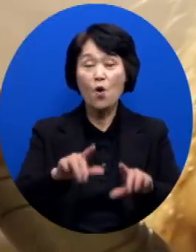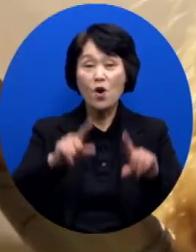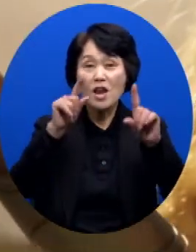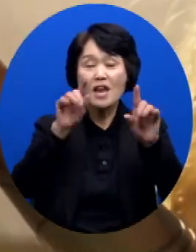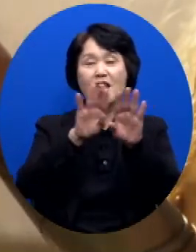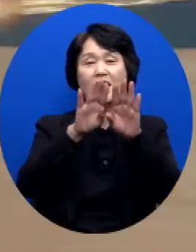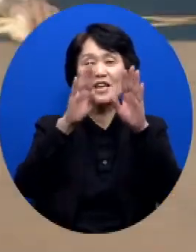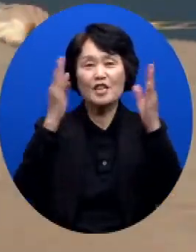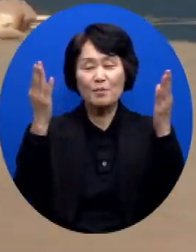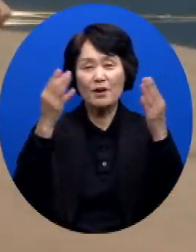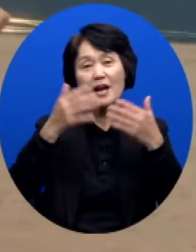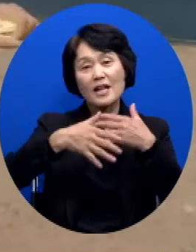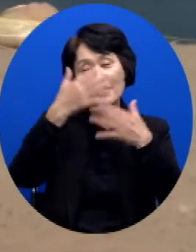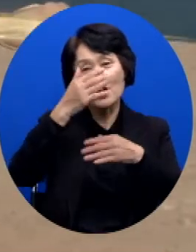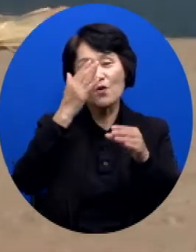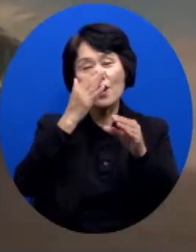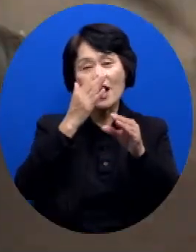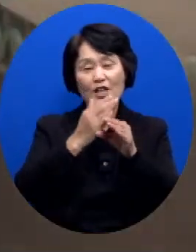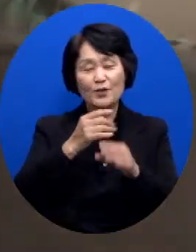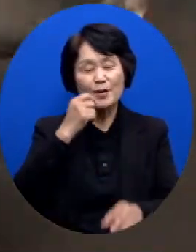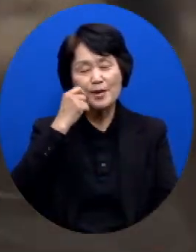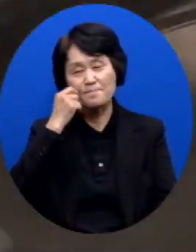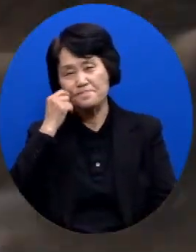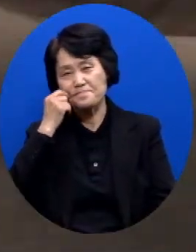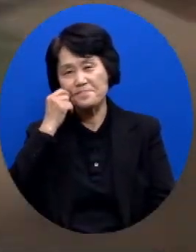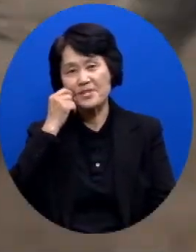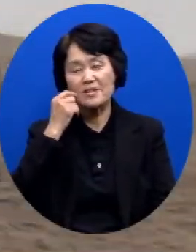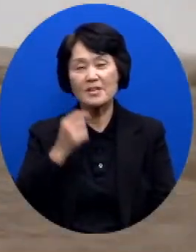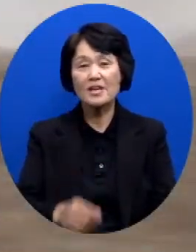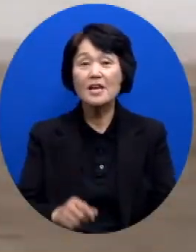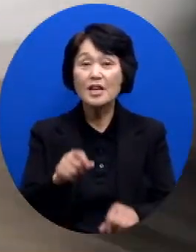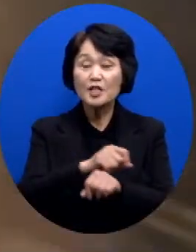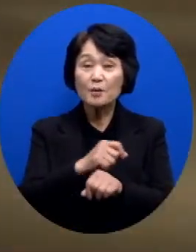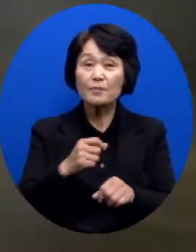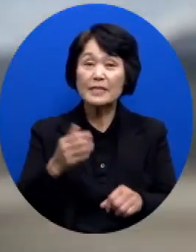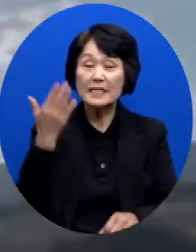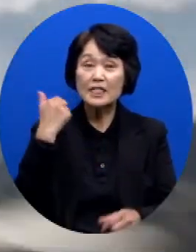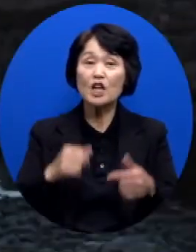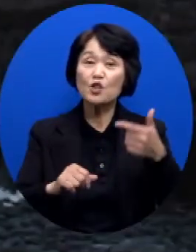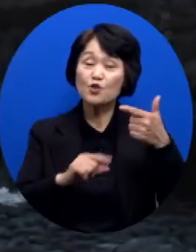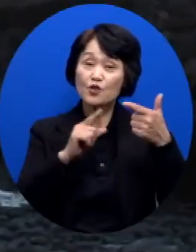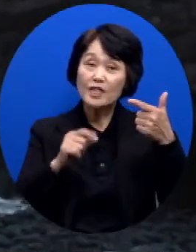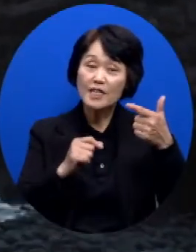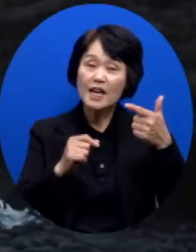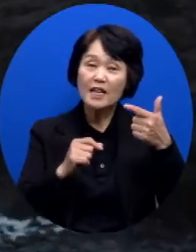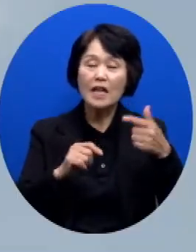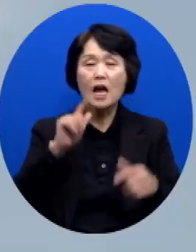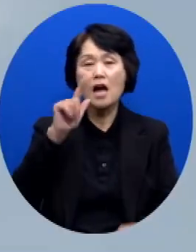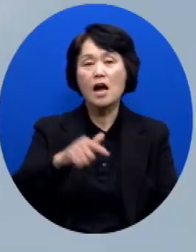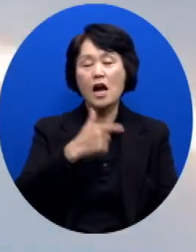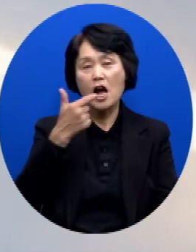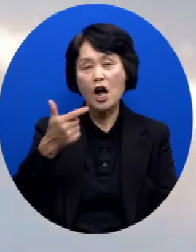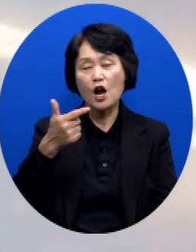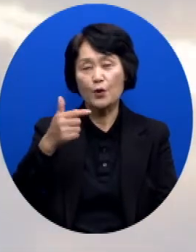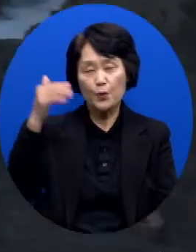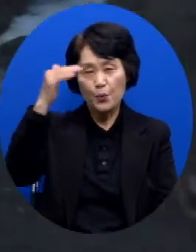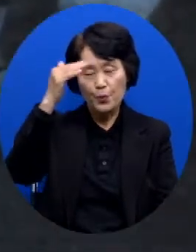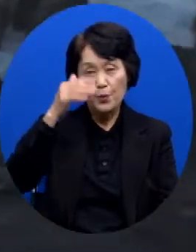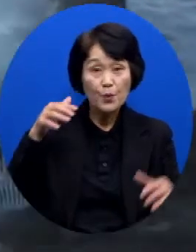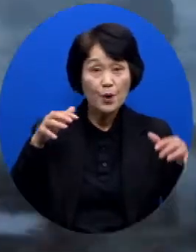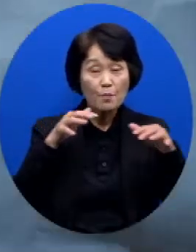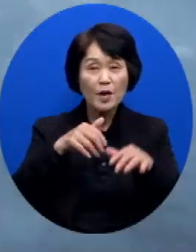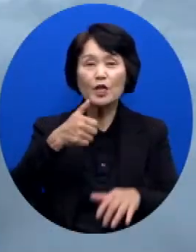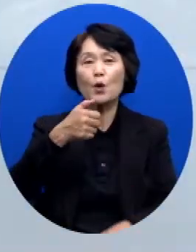가운데 가장 빠른 흥행 수치를 보이고 있습니다. 특히 지난 6일에는 하루 약 50만 명의 관객을 동원하며